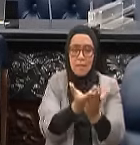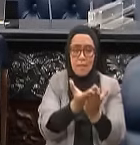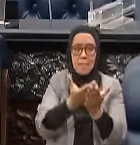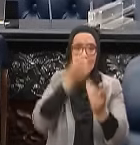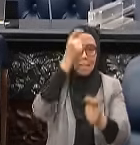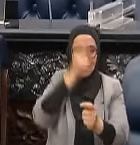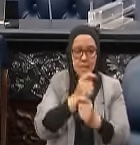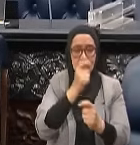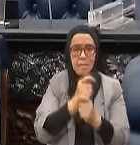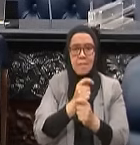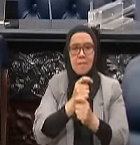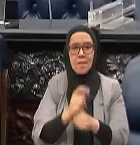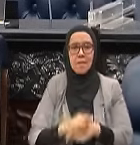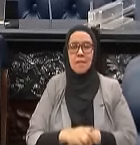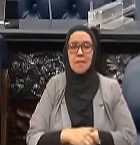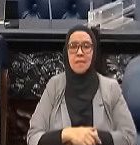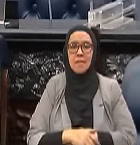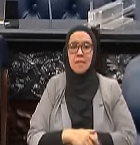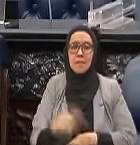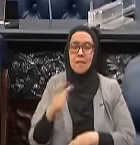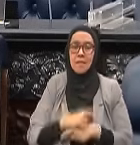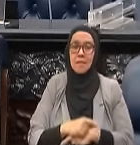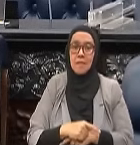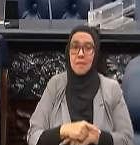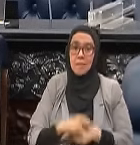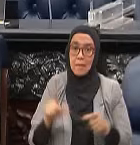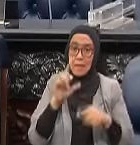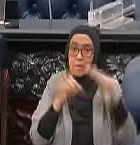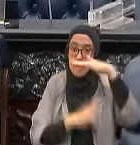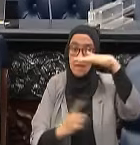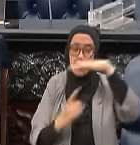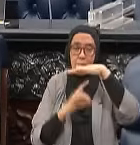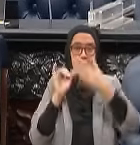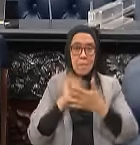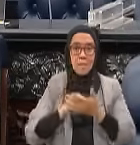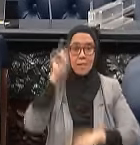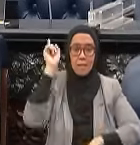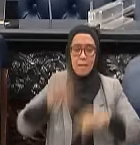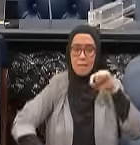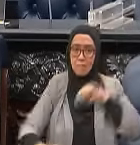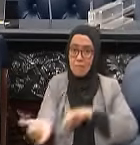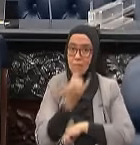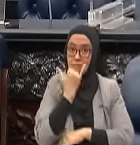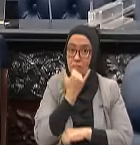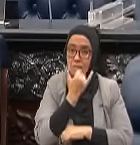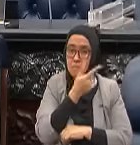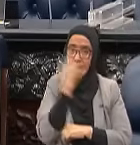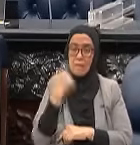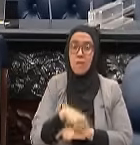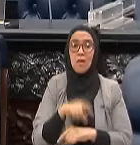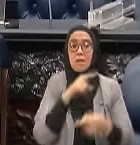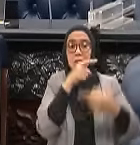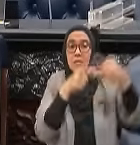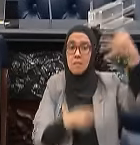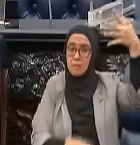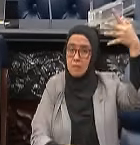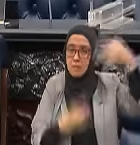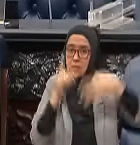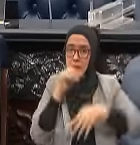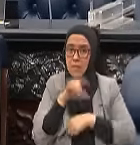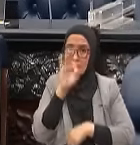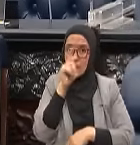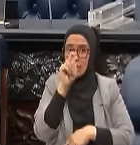oleh demikian terlaksana sabotase tidak wajah dipersalahkan sebagai salah satu satu Oh saja apabila